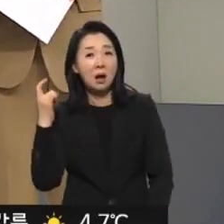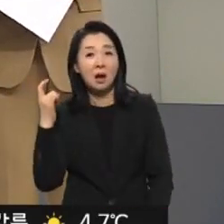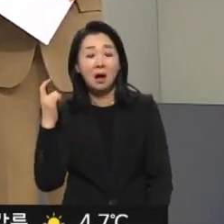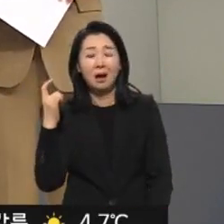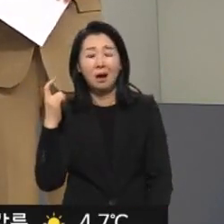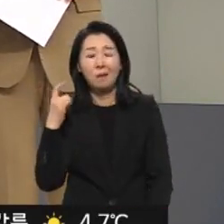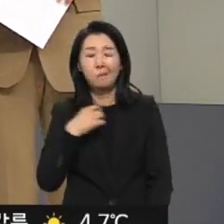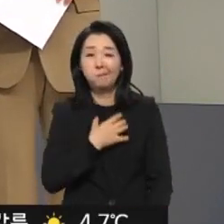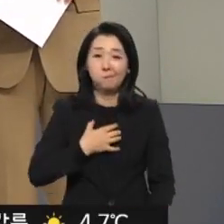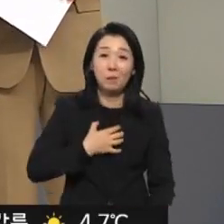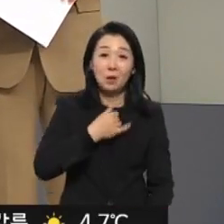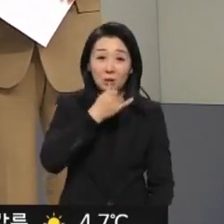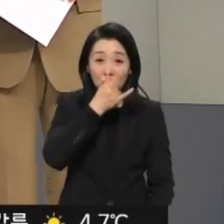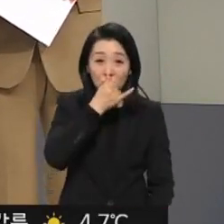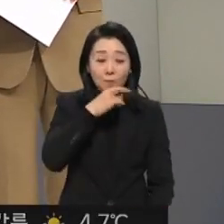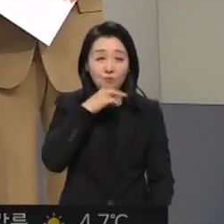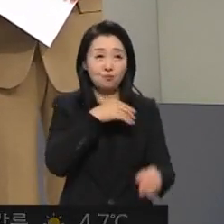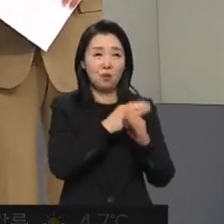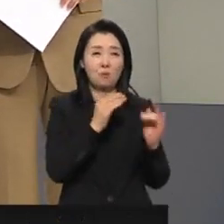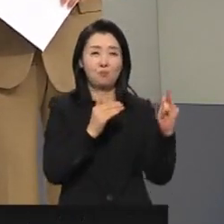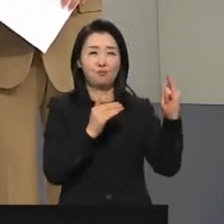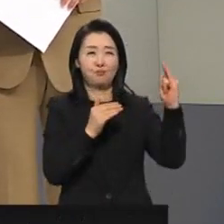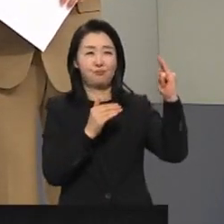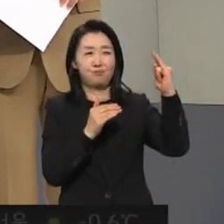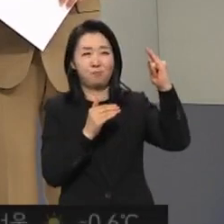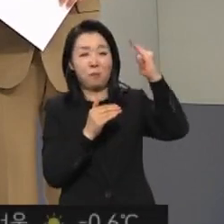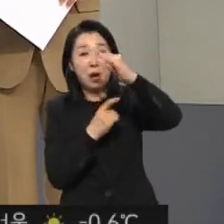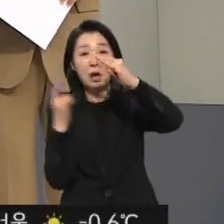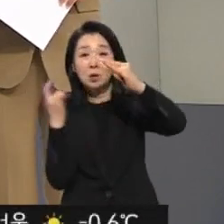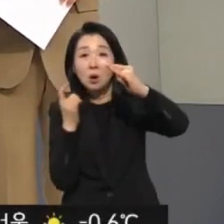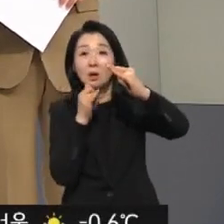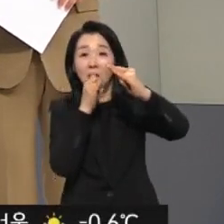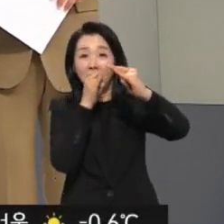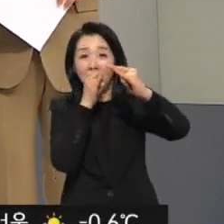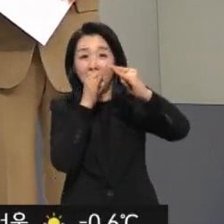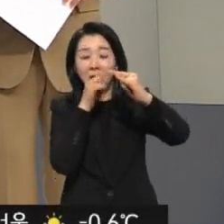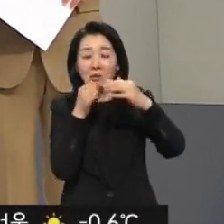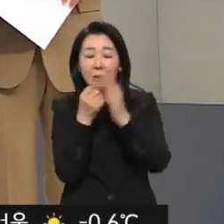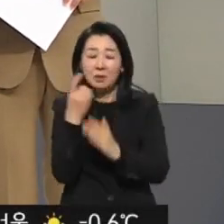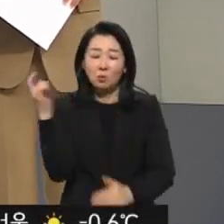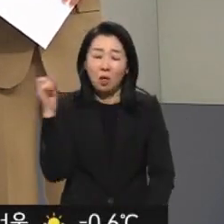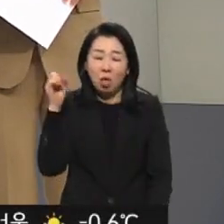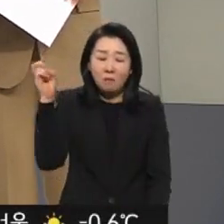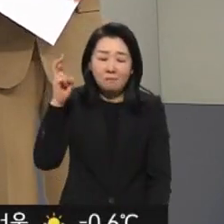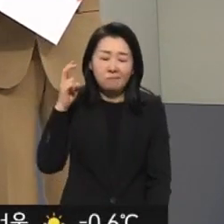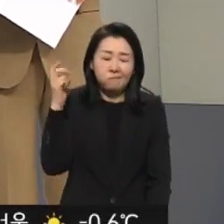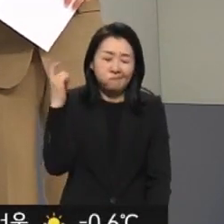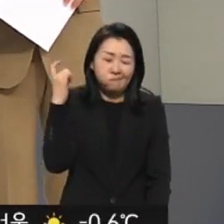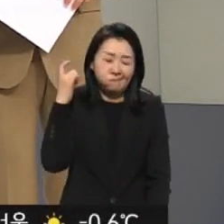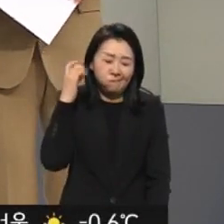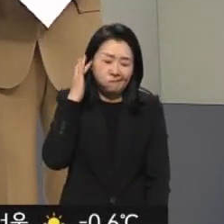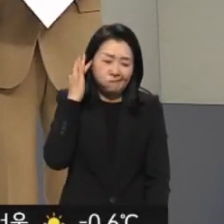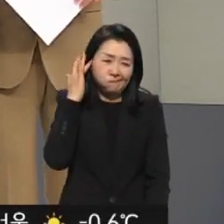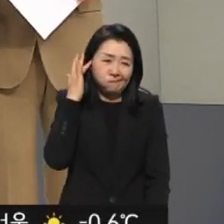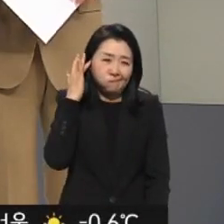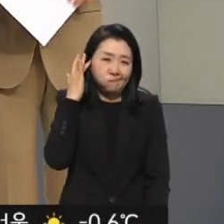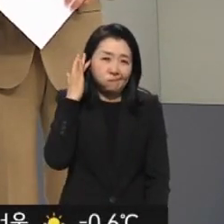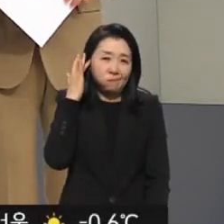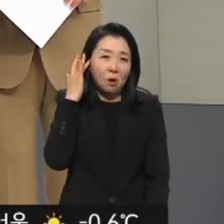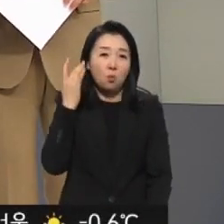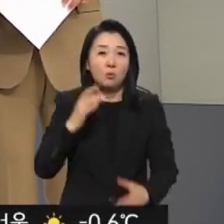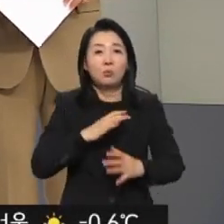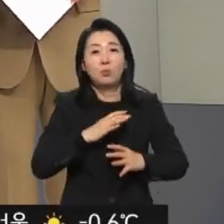분도 계실 것 같습니다. 북한의 무인기 침범 소식까지 들려온 터라서요. 이 소리 그냥 흘려보내지 못하고